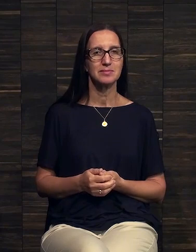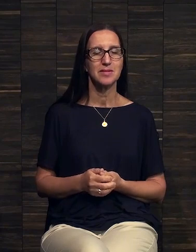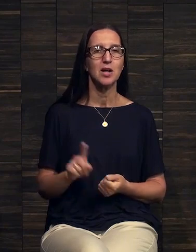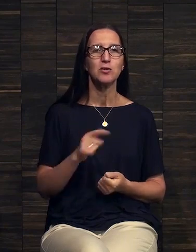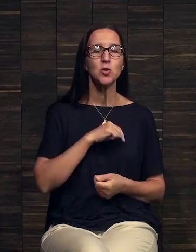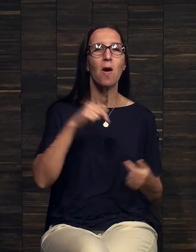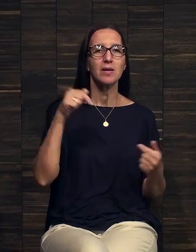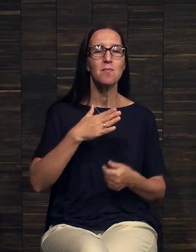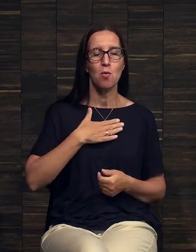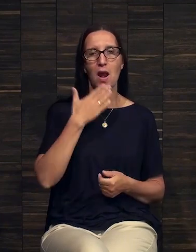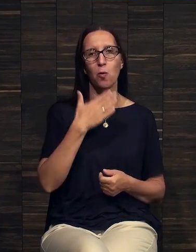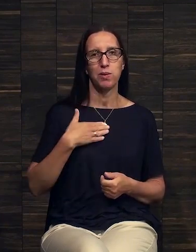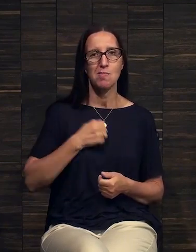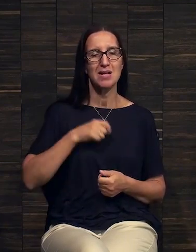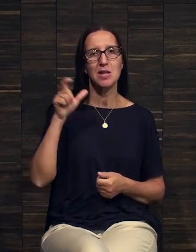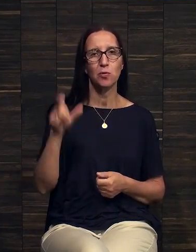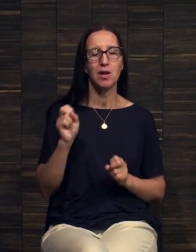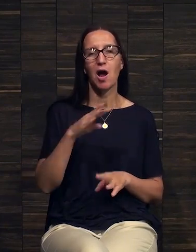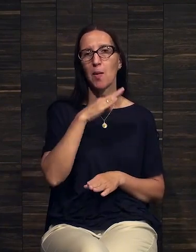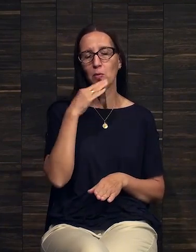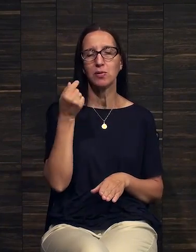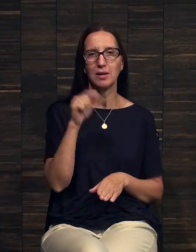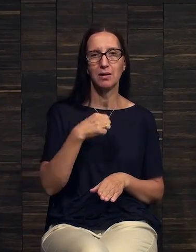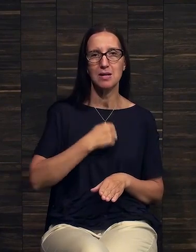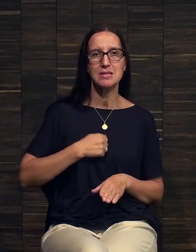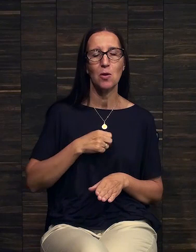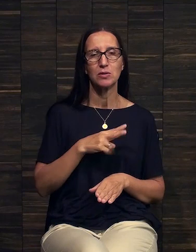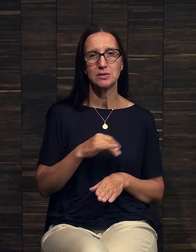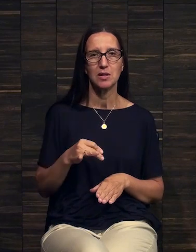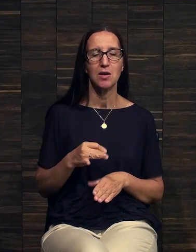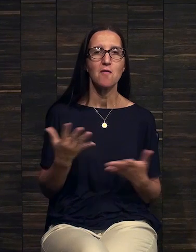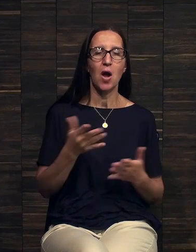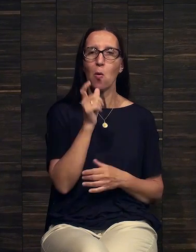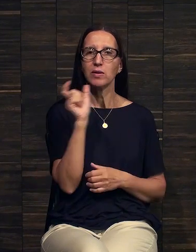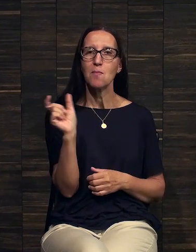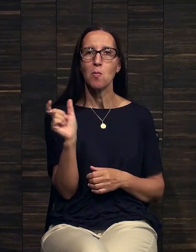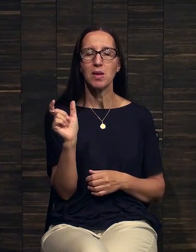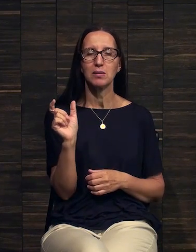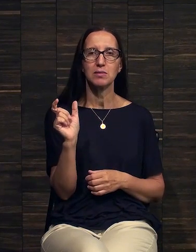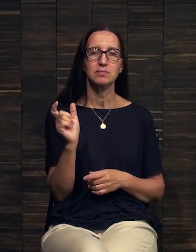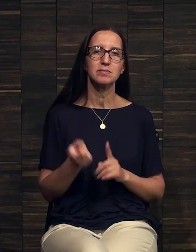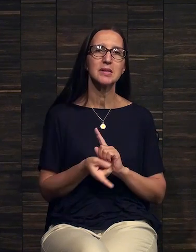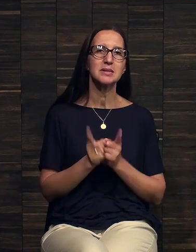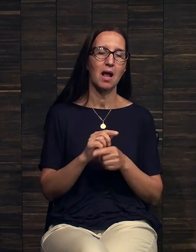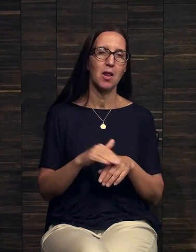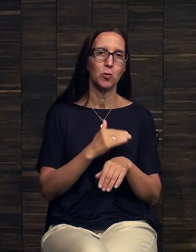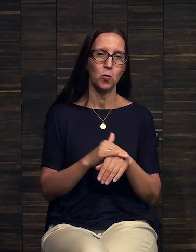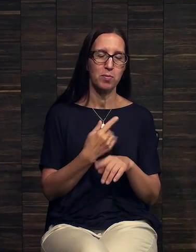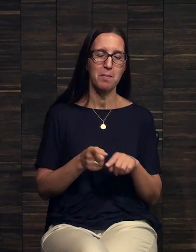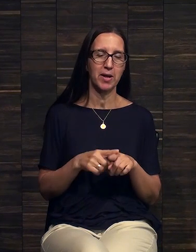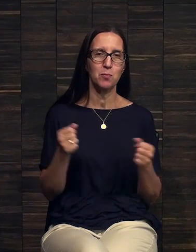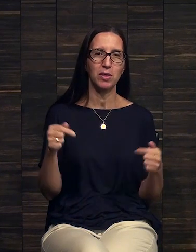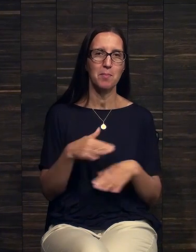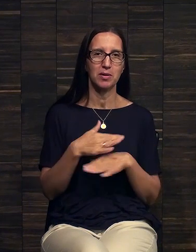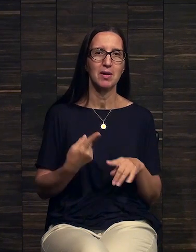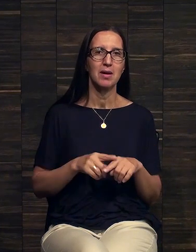Что характерно, мой любимый злодей, my favorite как enemy. Так называется, он в какой-то момент стал добрым, поэтому не совсем